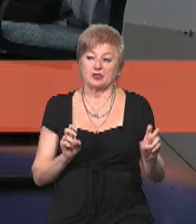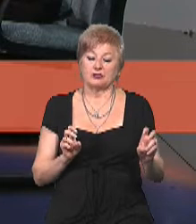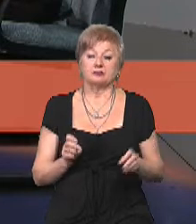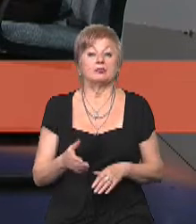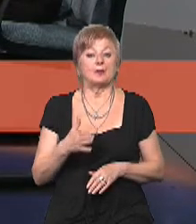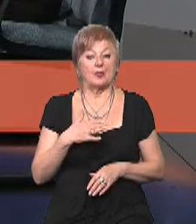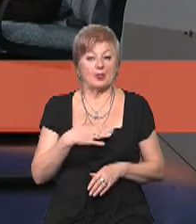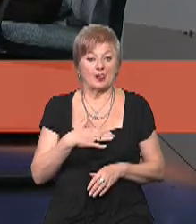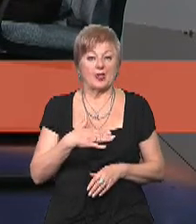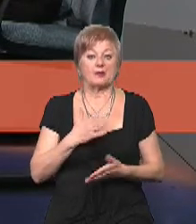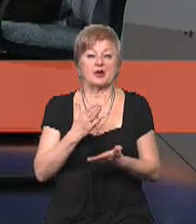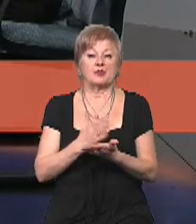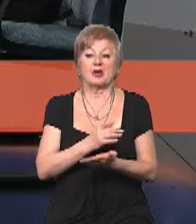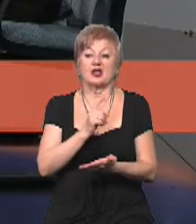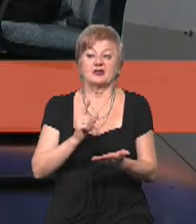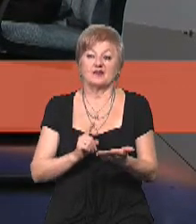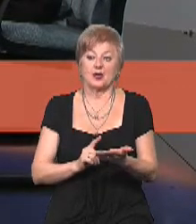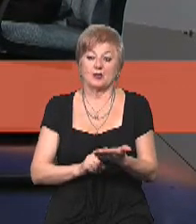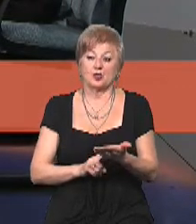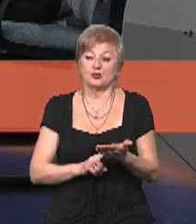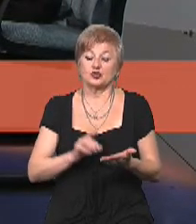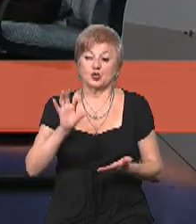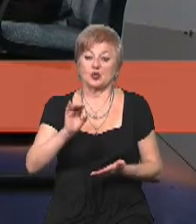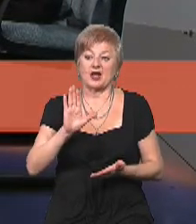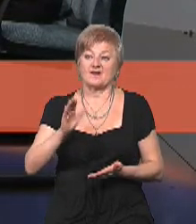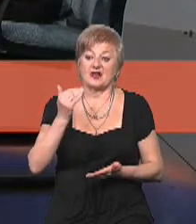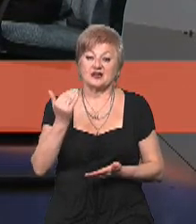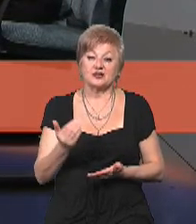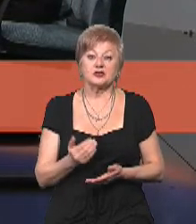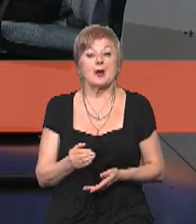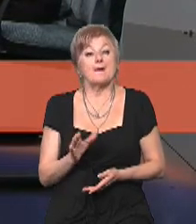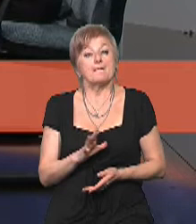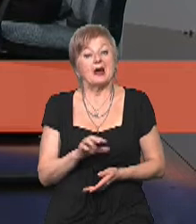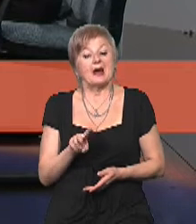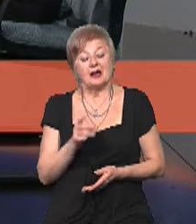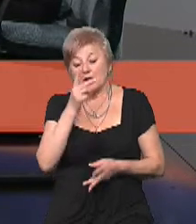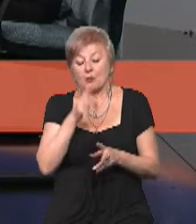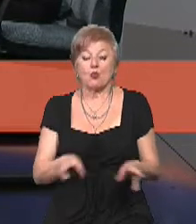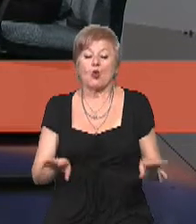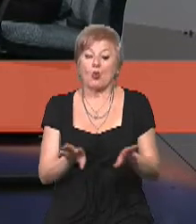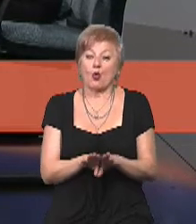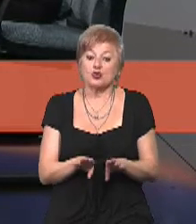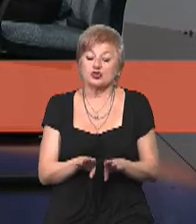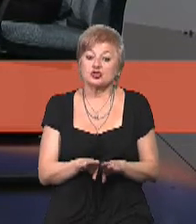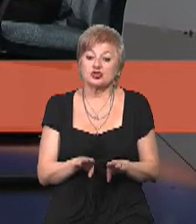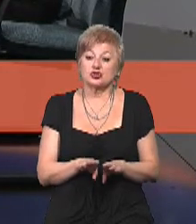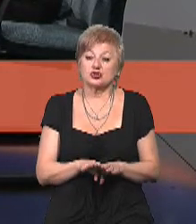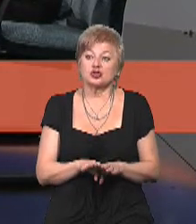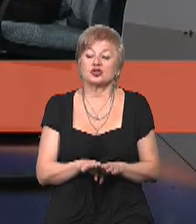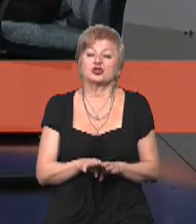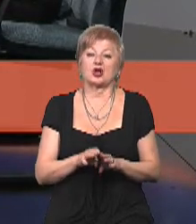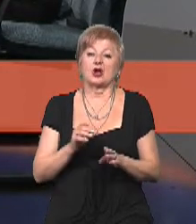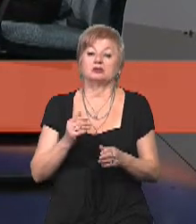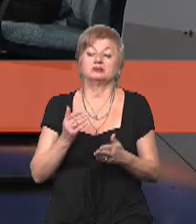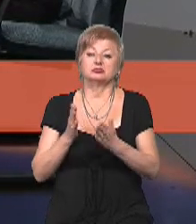А я маю запитання до Олега Валентиновича. Чи були аналогічні звернення, ну, принаймні, до